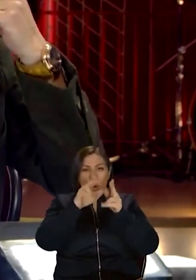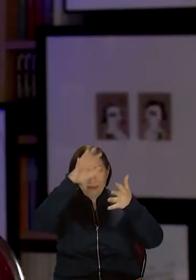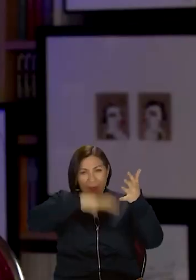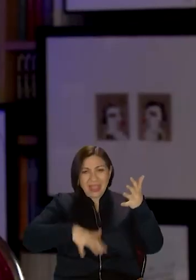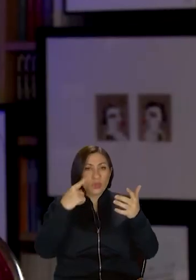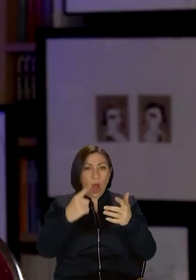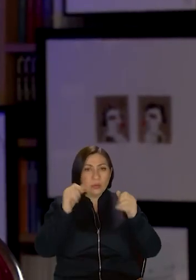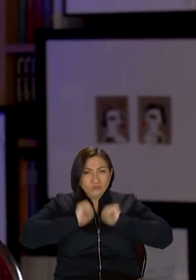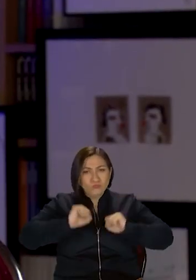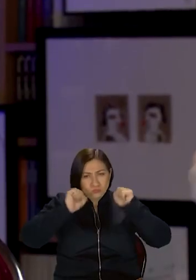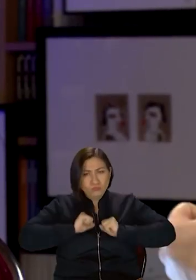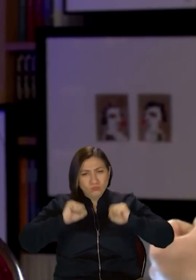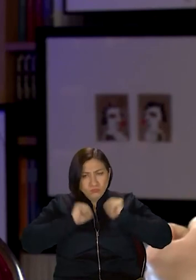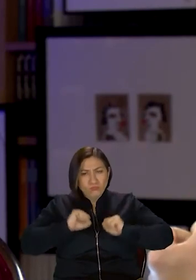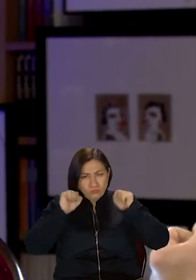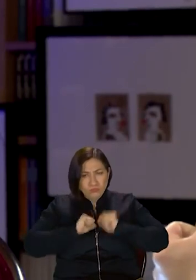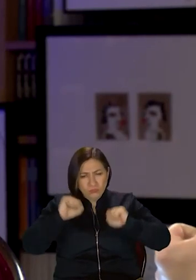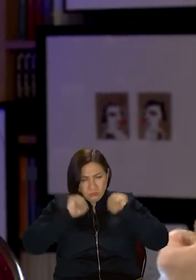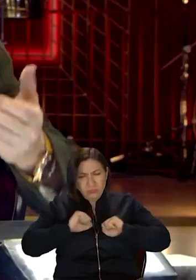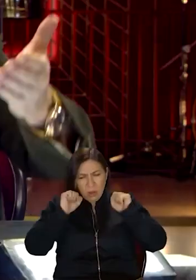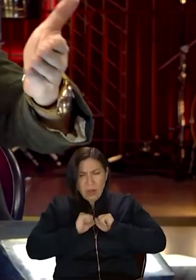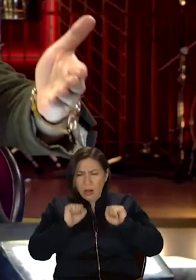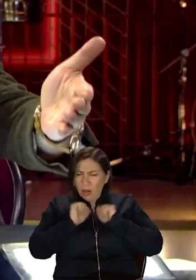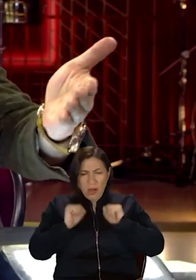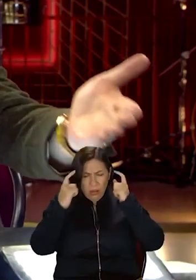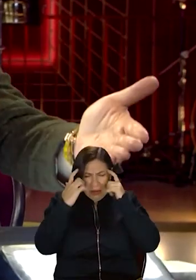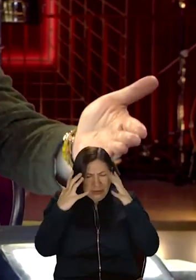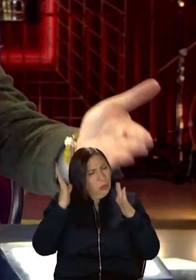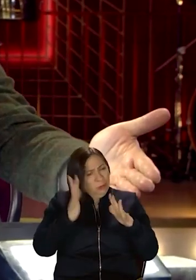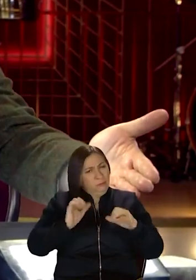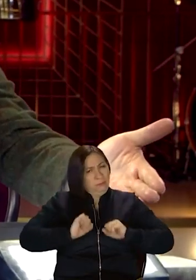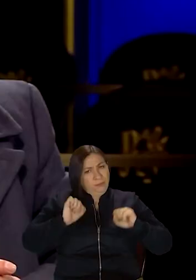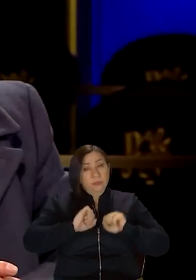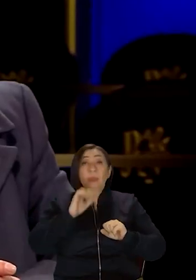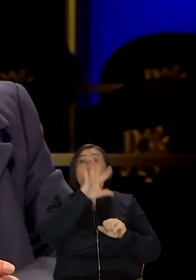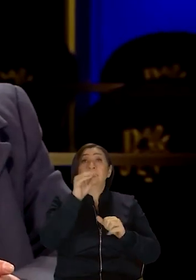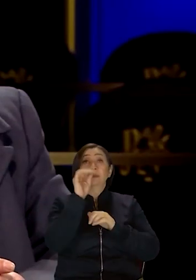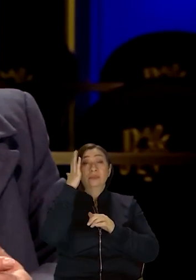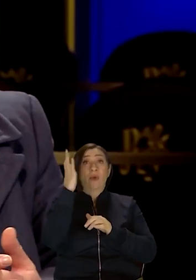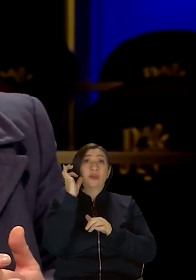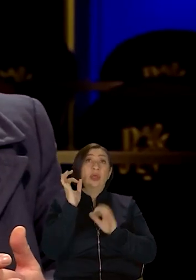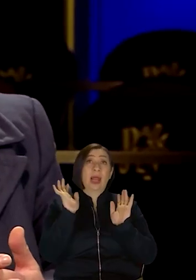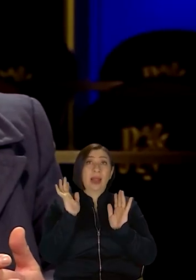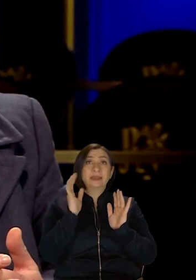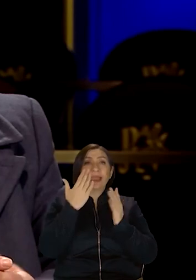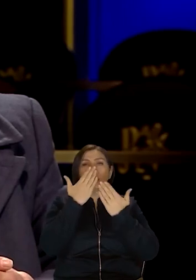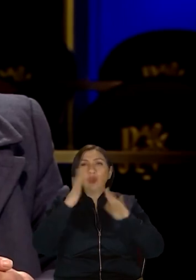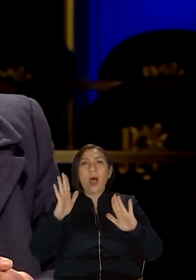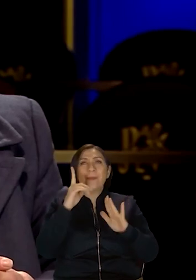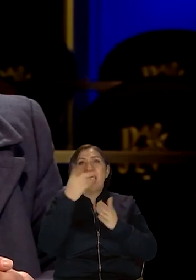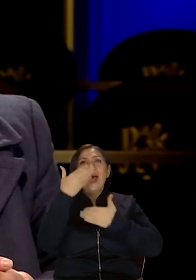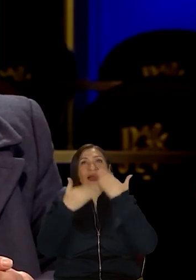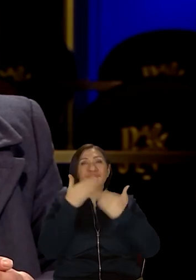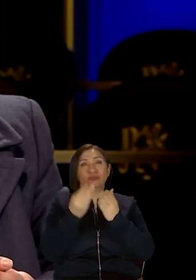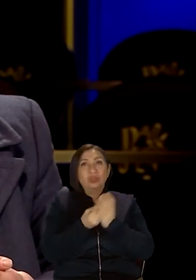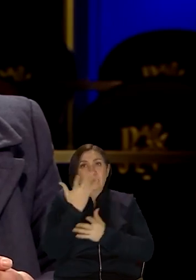metin üzerinde çalışarak, kafa patlatarak geçiriyorlar. Tamamen ehliyetli insanlardan. Evet, daha organik bir anlatım için galiba. Yani...